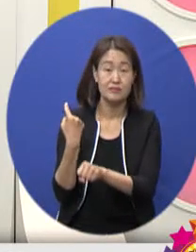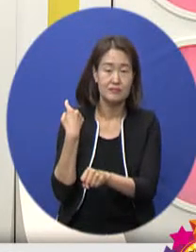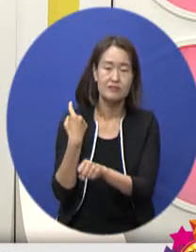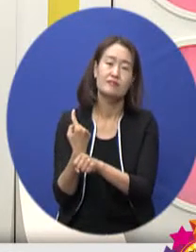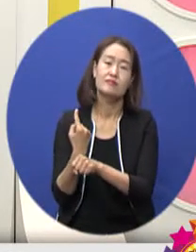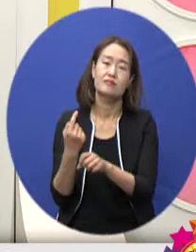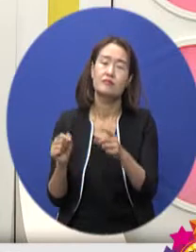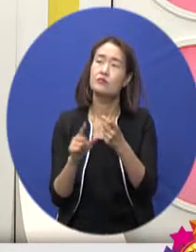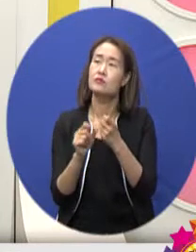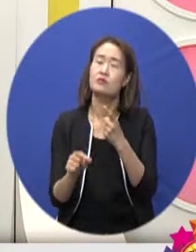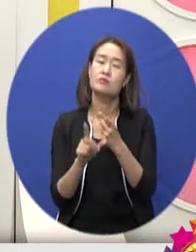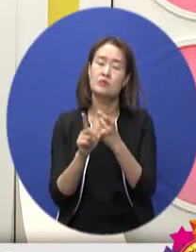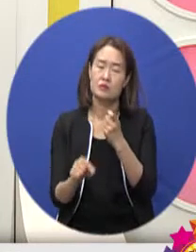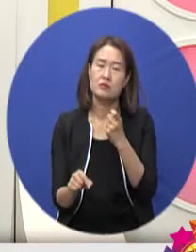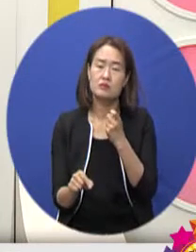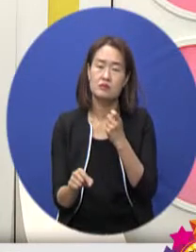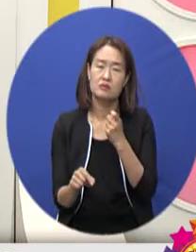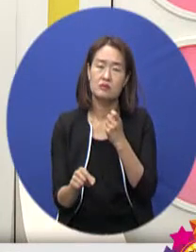작년 11월달에 네.